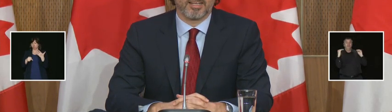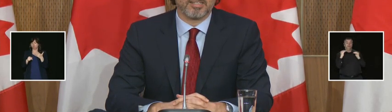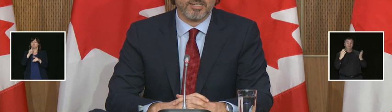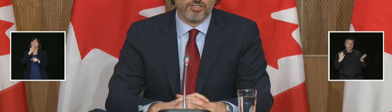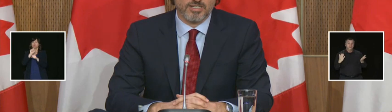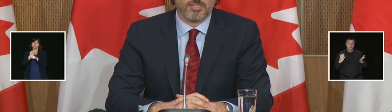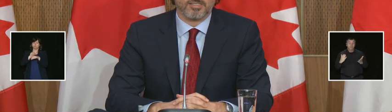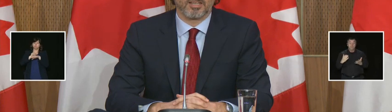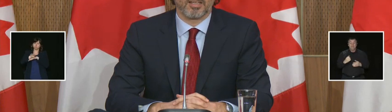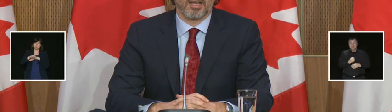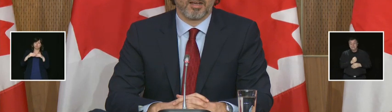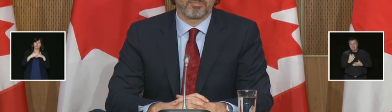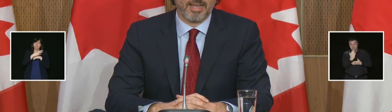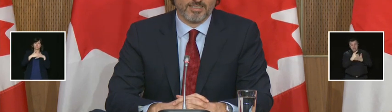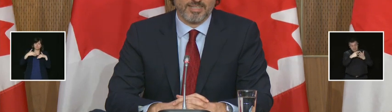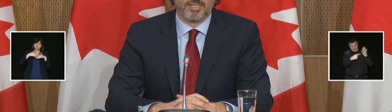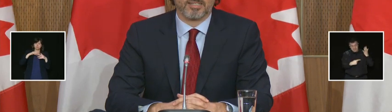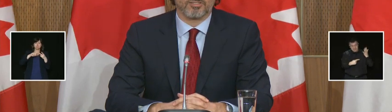jeunesses